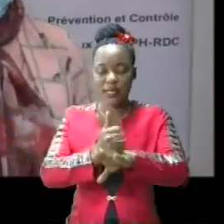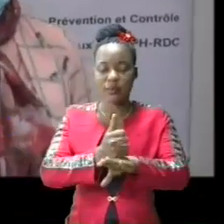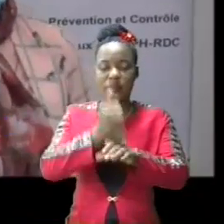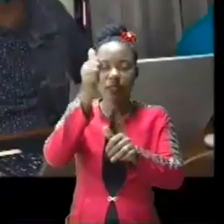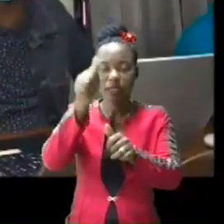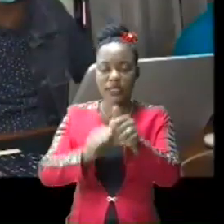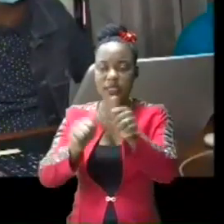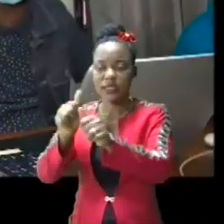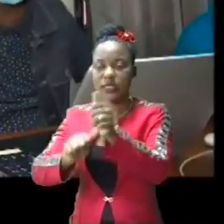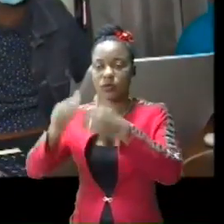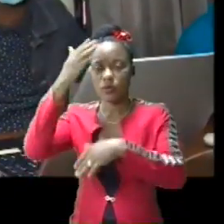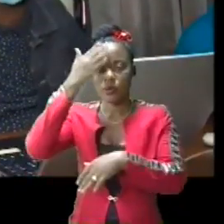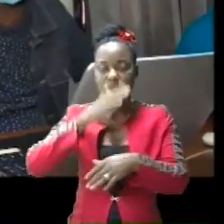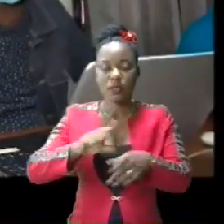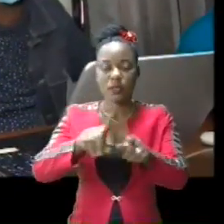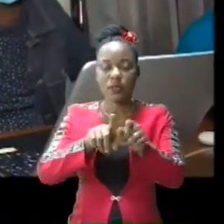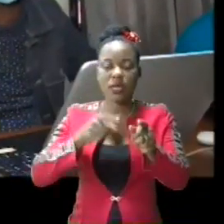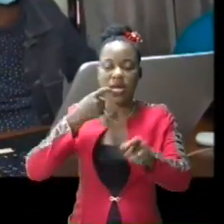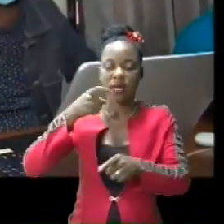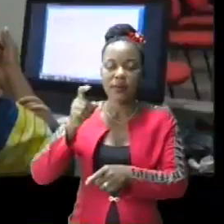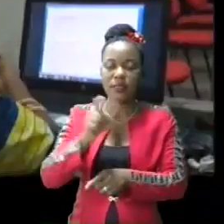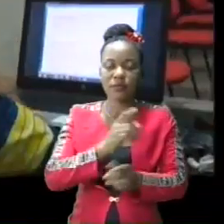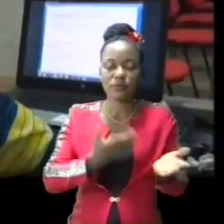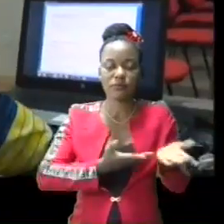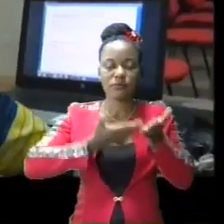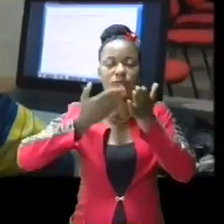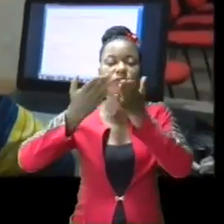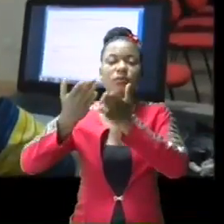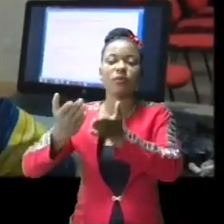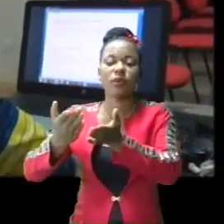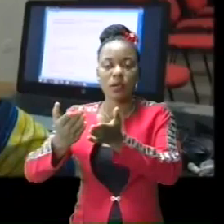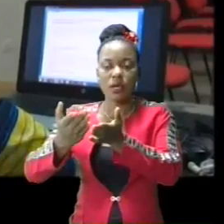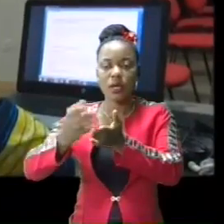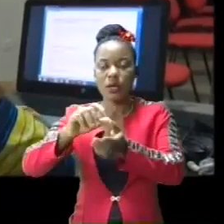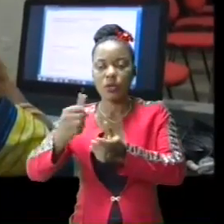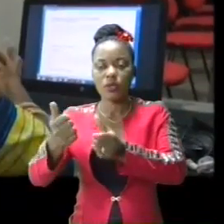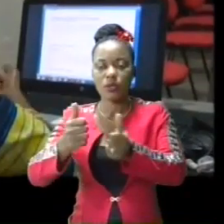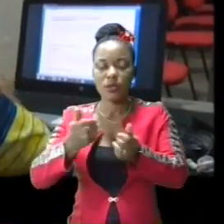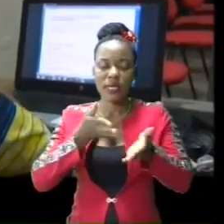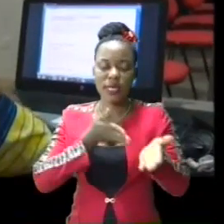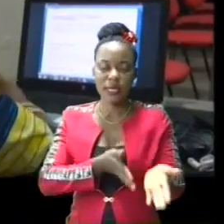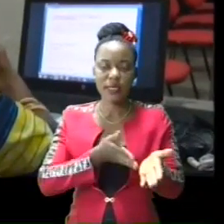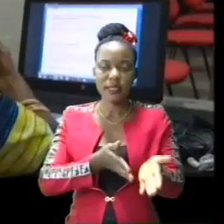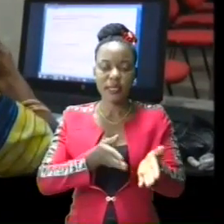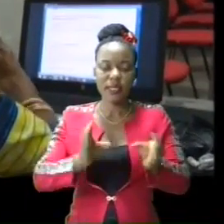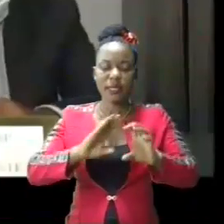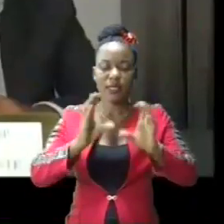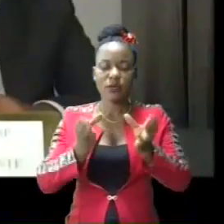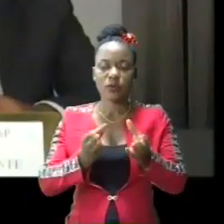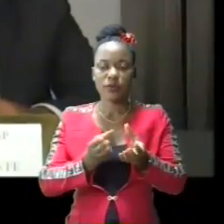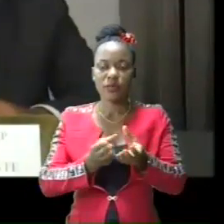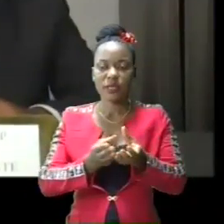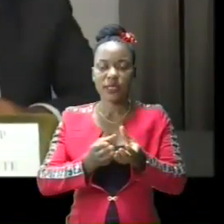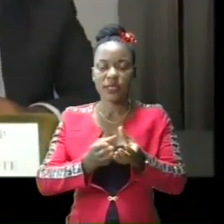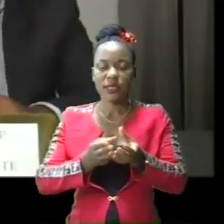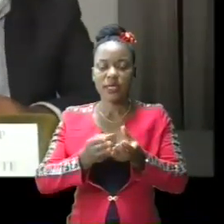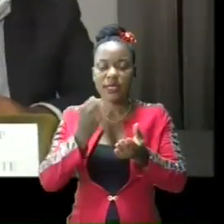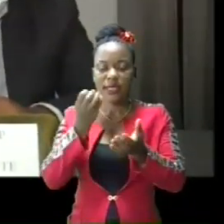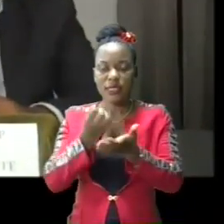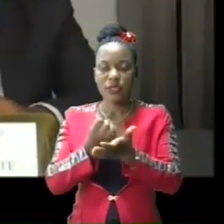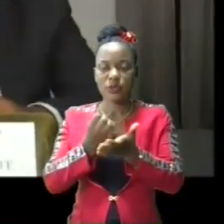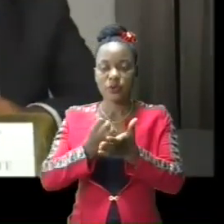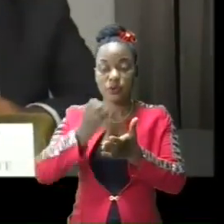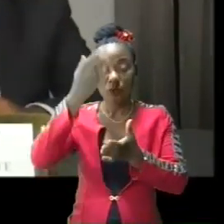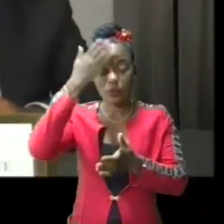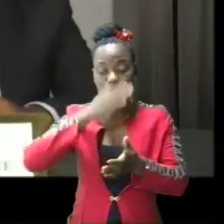chaque hôpital. Quelques recommandations ont été formulées. Il s'agit entre autres d'aider les comités de gestion des hôpitaux à élaborer